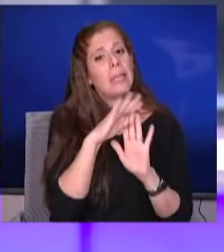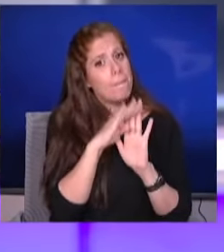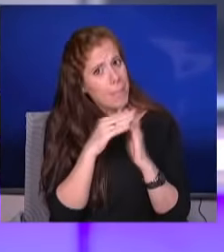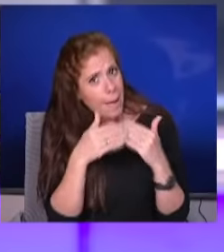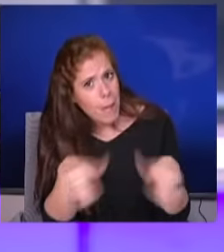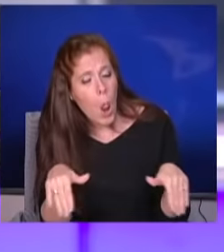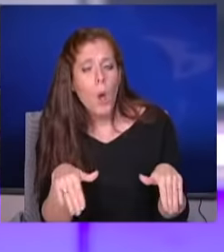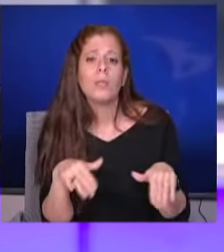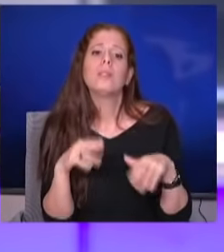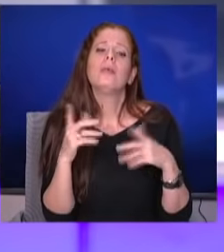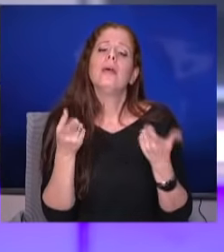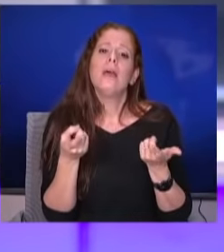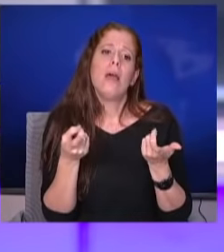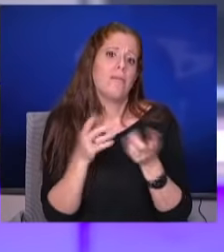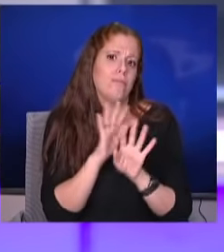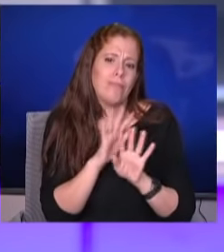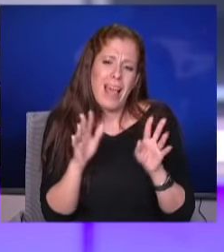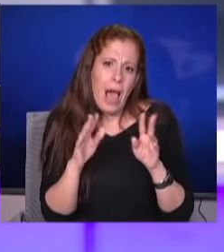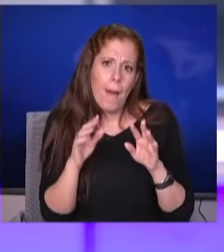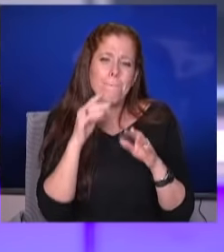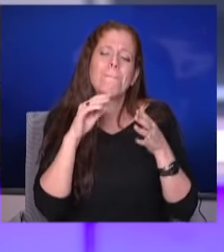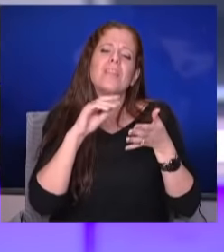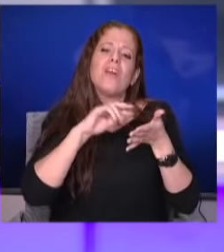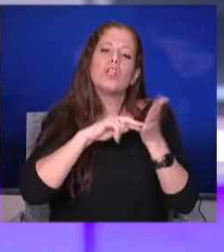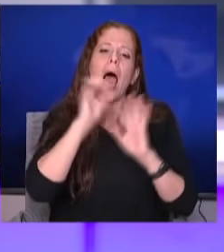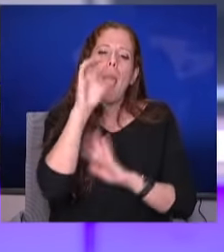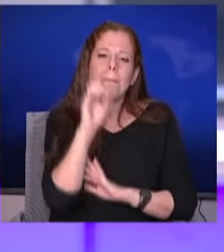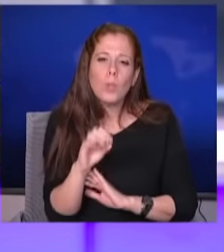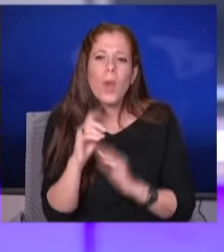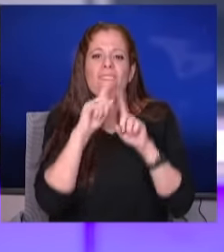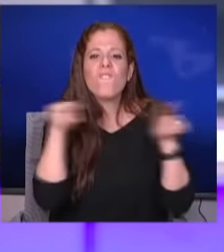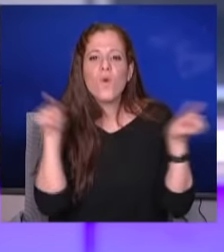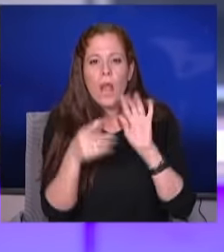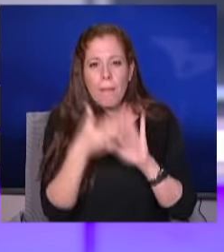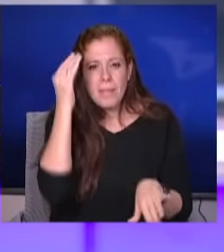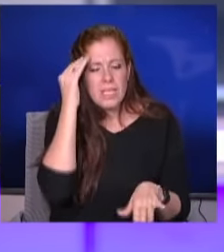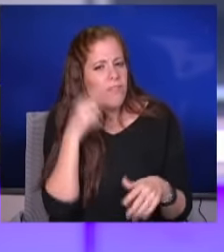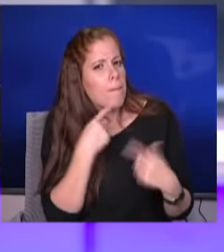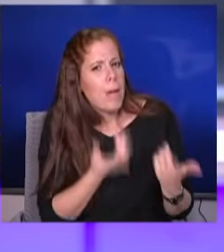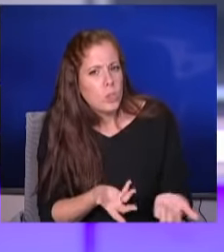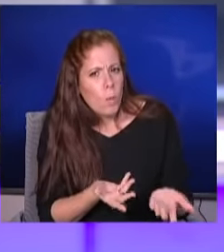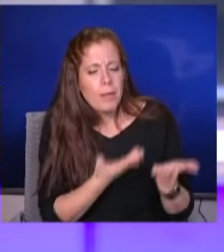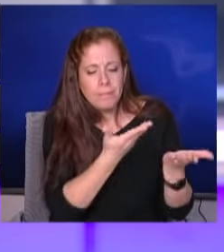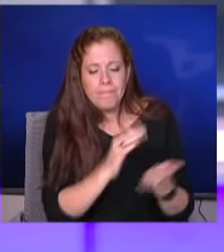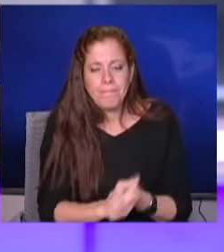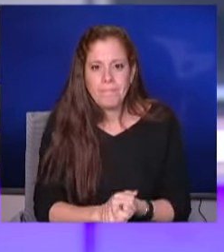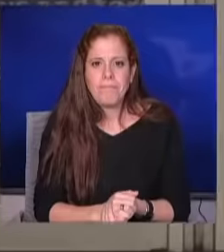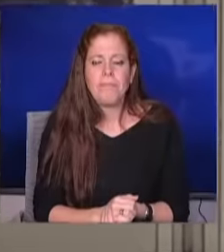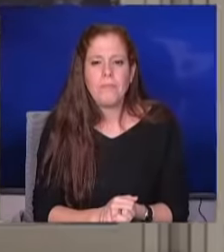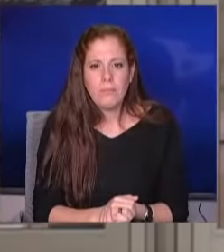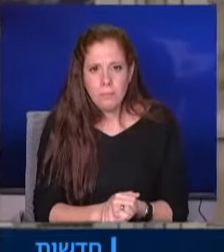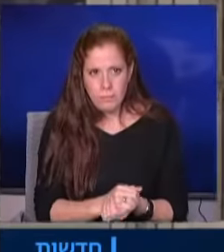ערים אדומות, מתווה הרמזור יבוטל בבתי הספר. אז מה זה אומר? הנה אסף אוזיילוב מנסה להבהיר.